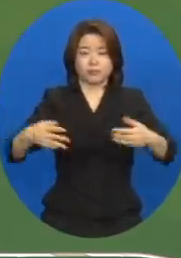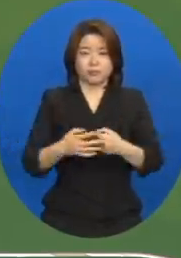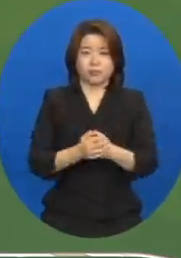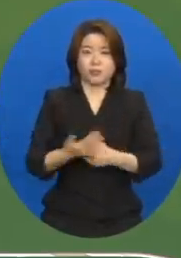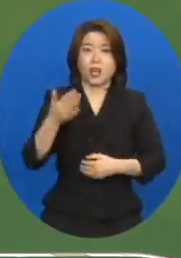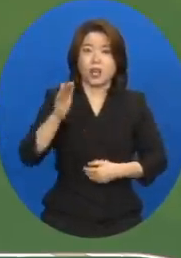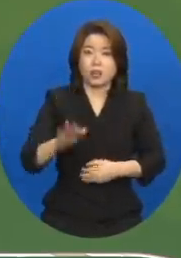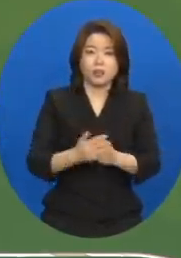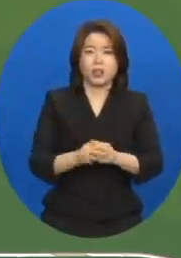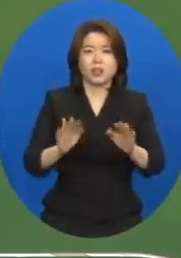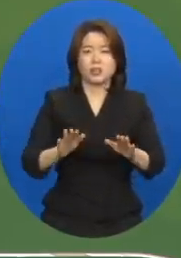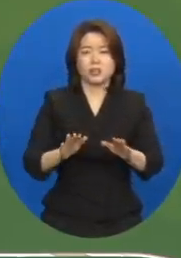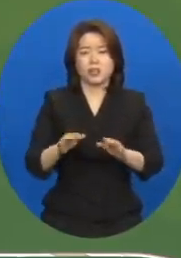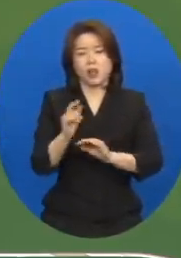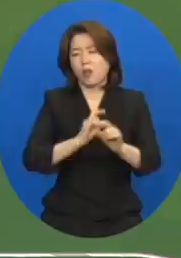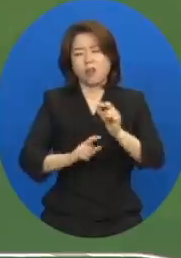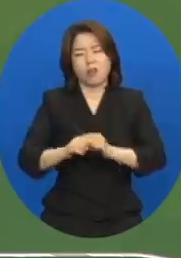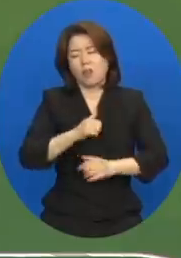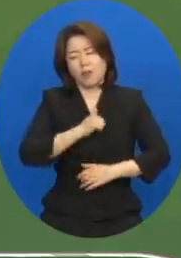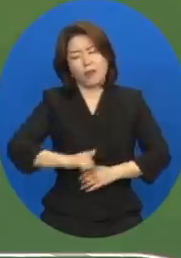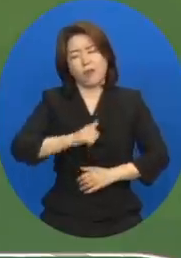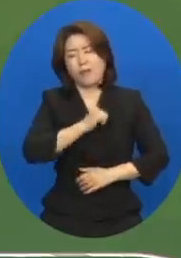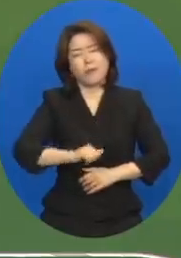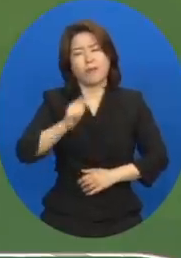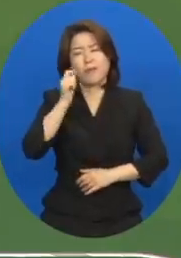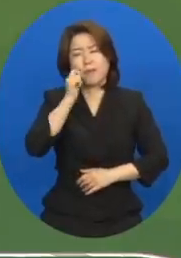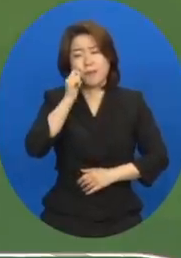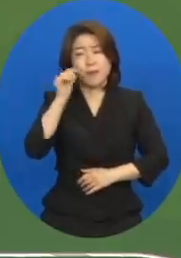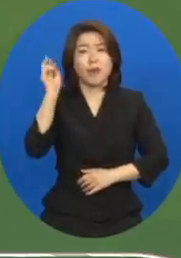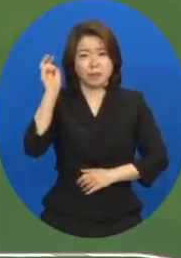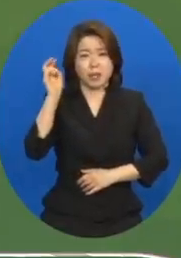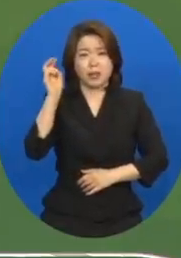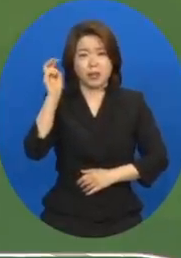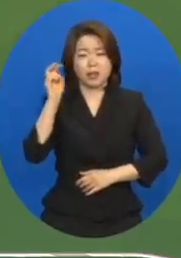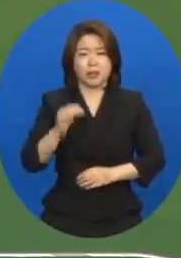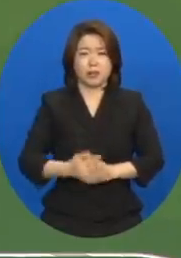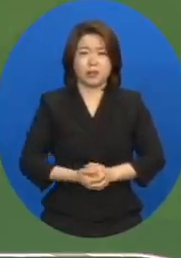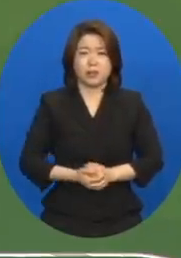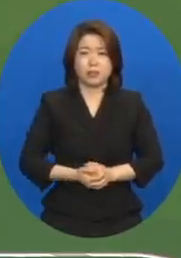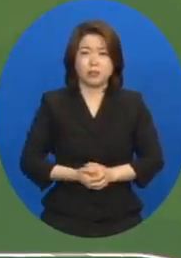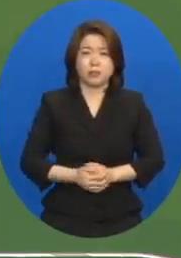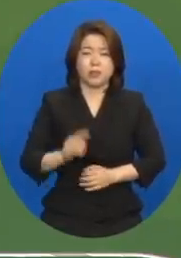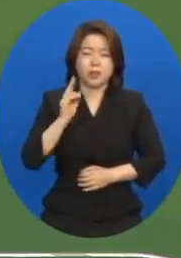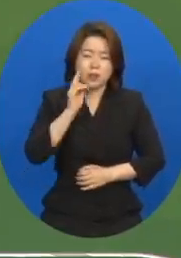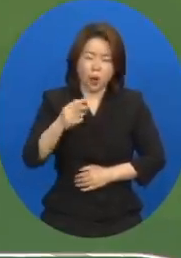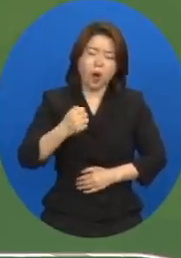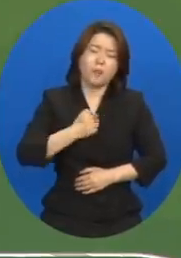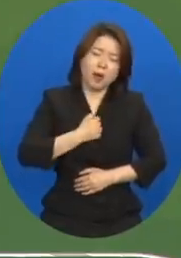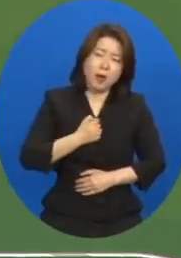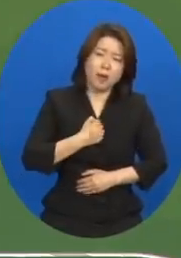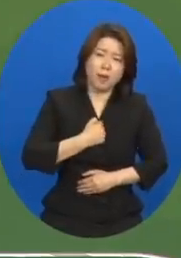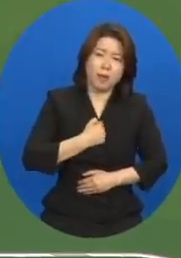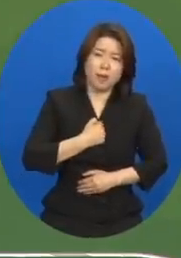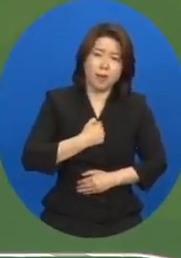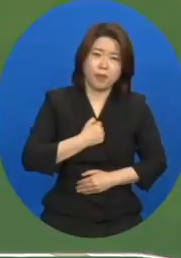그런데 이제는 더 이상 참을 수가 없는 지경이 된 것 같아요. 너무 답답해서.